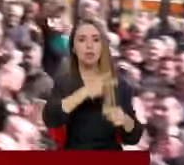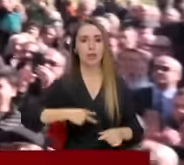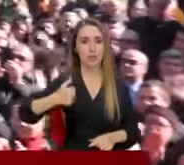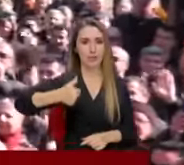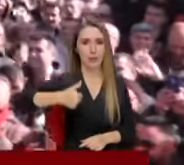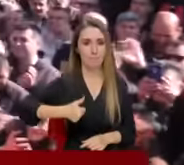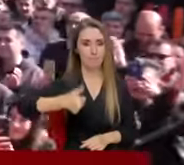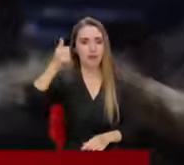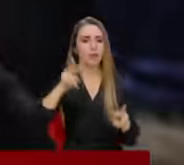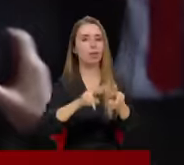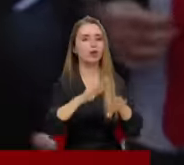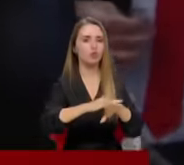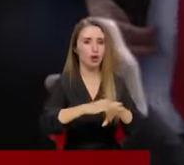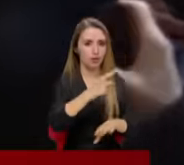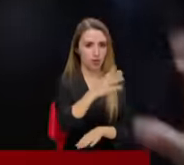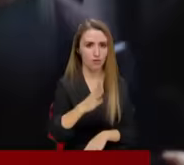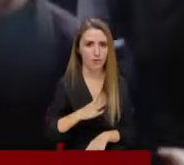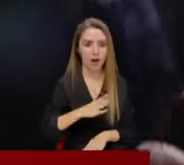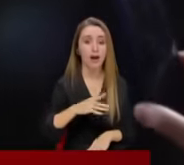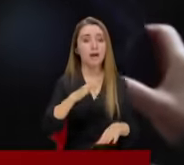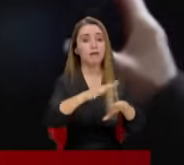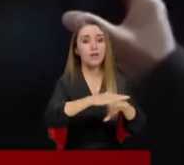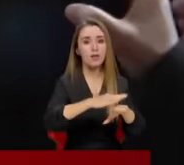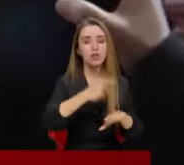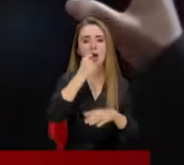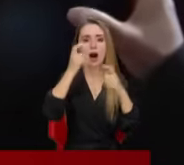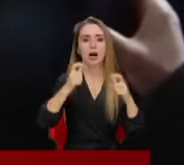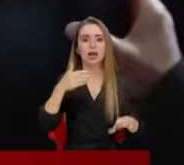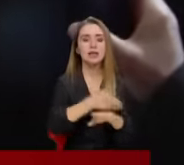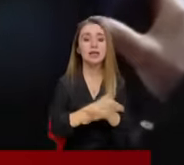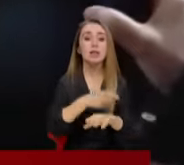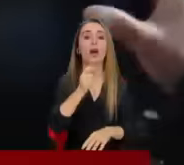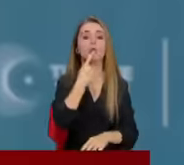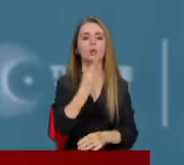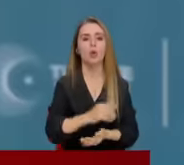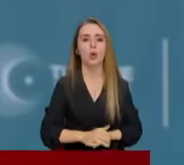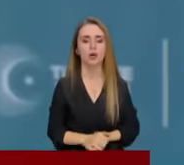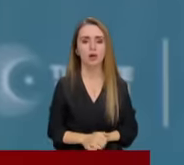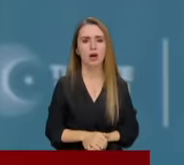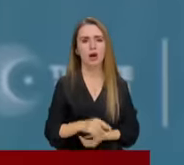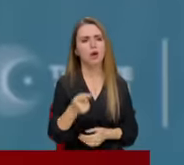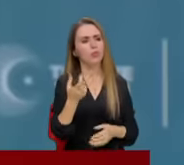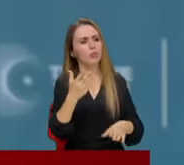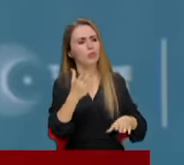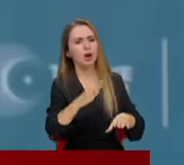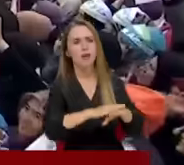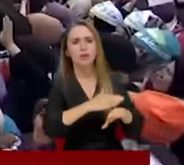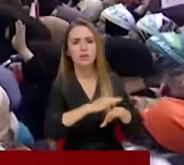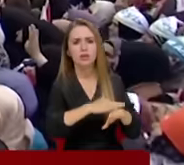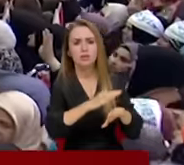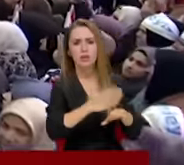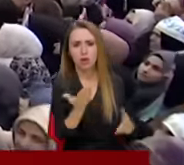Belediye Başkanı Mansur Yavaş vardı. Yavaş'ı Ankara'ya hizmet etmemekle suçladı. Nedir bu Yavaşlardan çektiğimiz